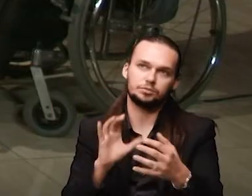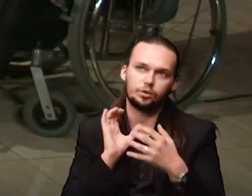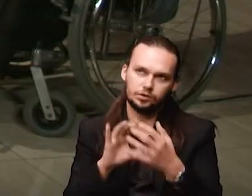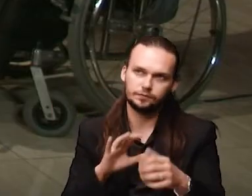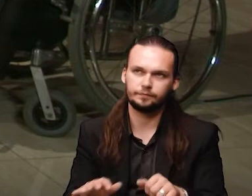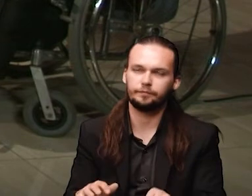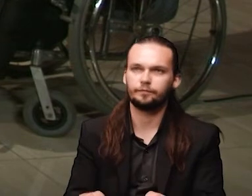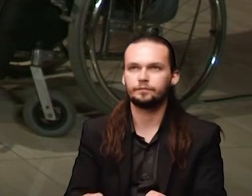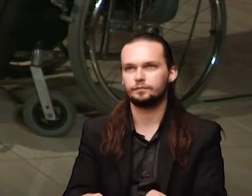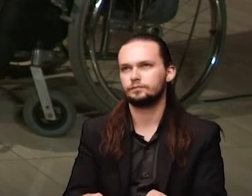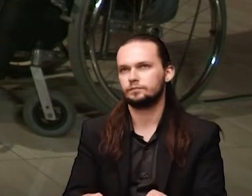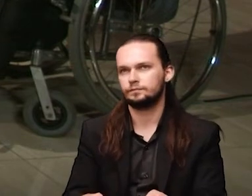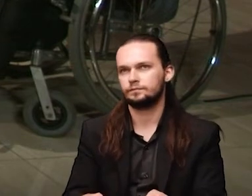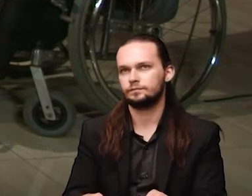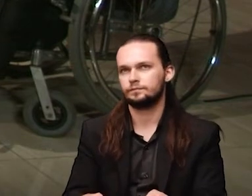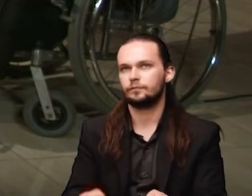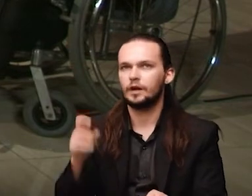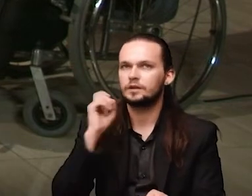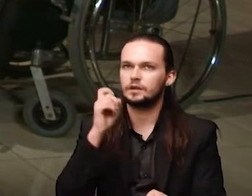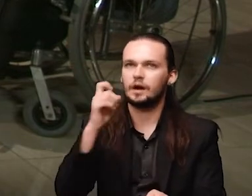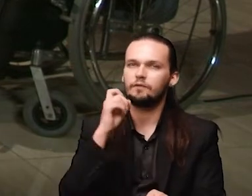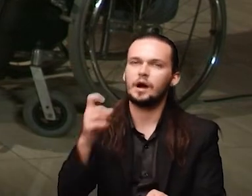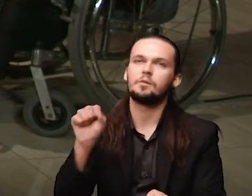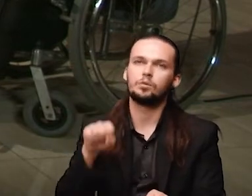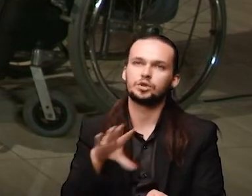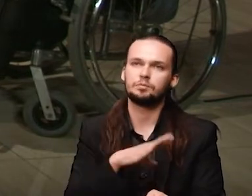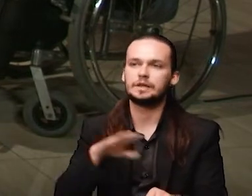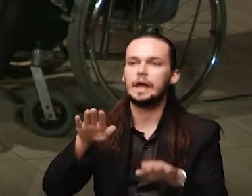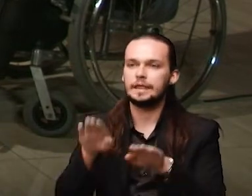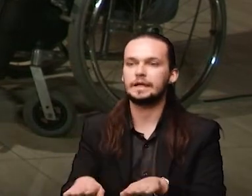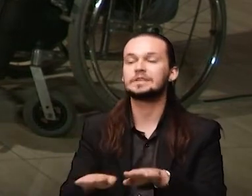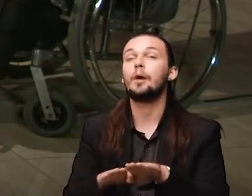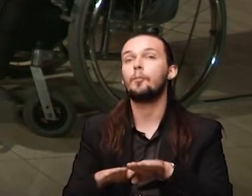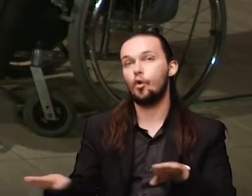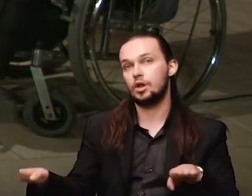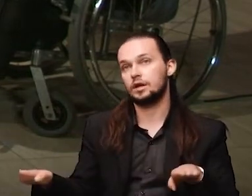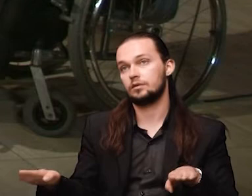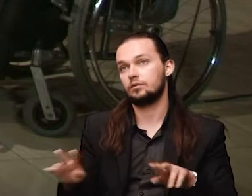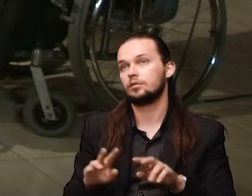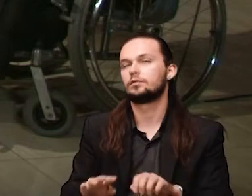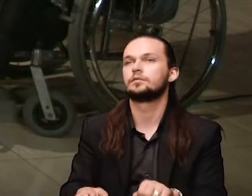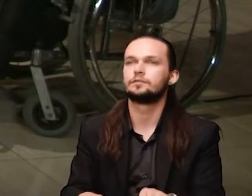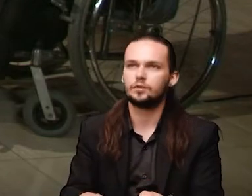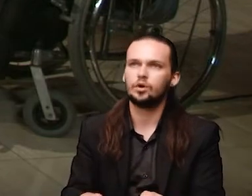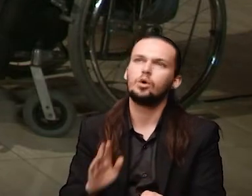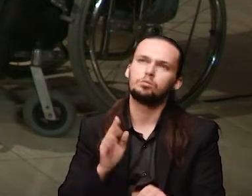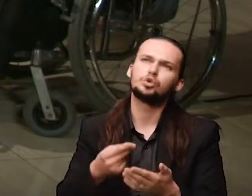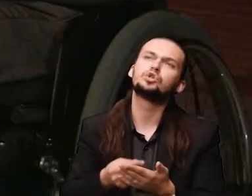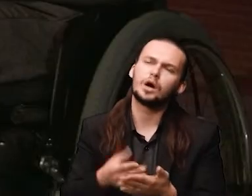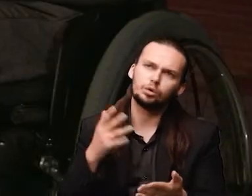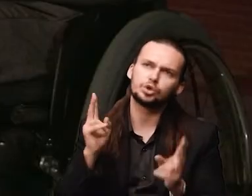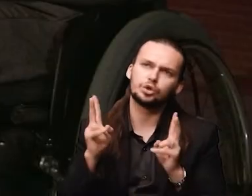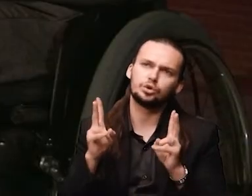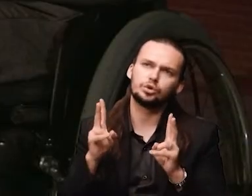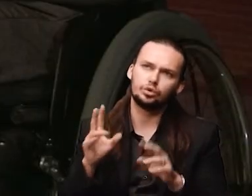платформными остановками? Нет, да. Все в совокупности, и трамвай в том числе. Трамвай же, может быть, тоже низкопольный, да, по принципу метро. Он будет дороже,